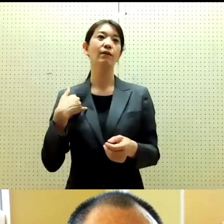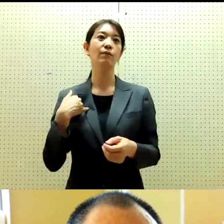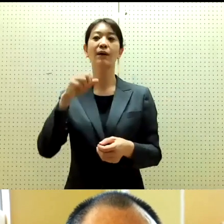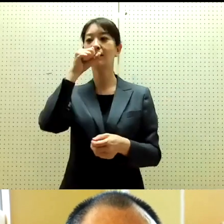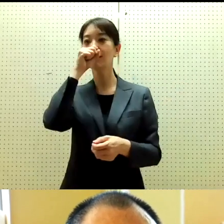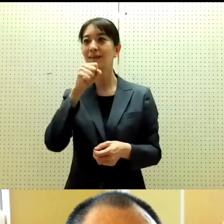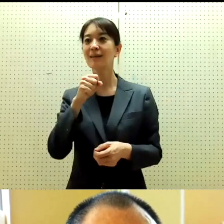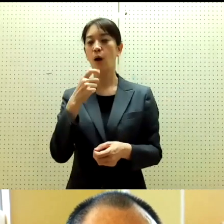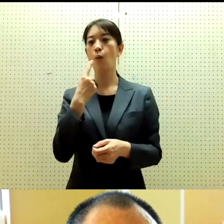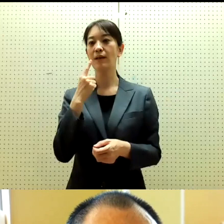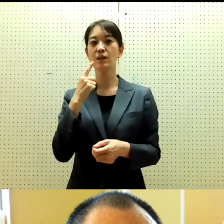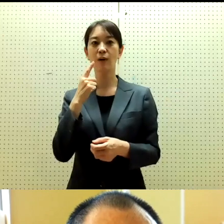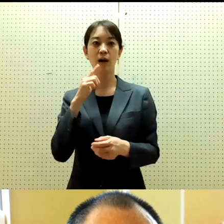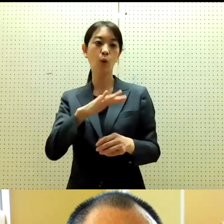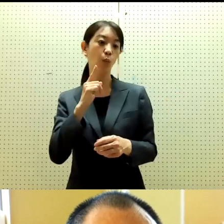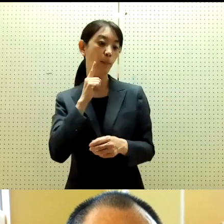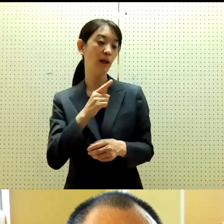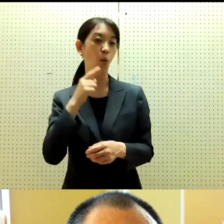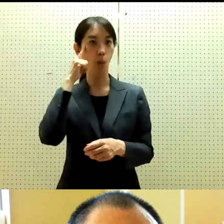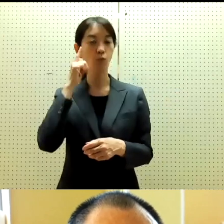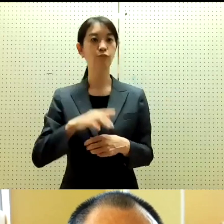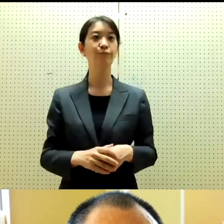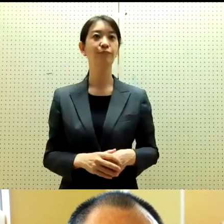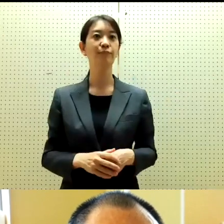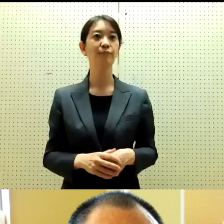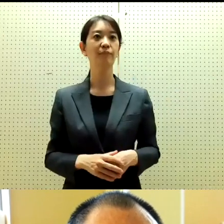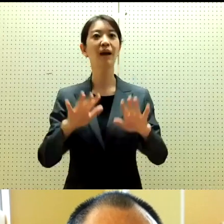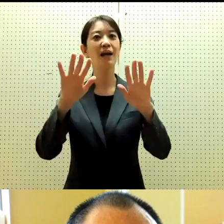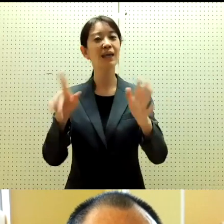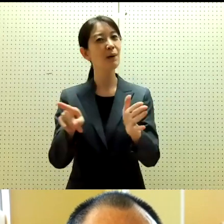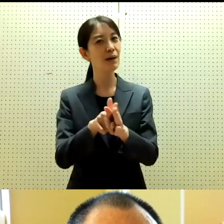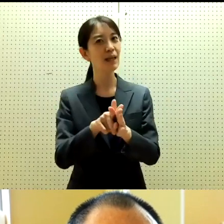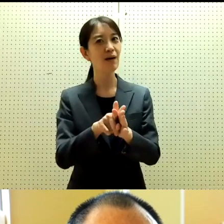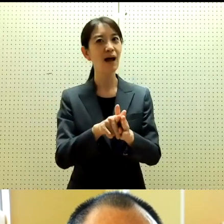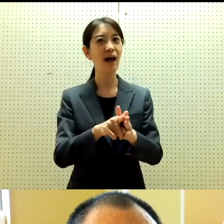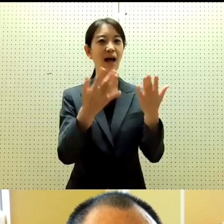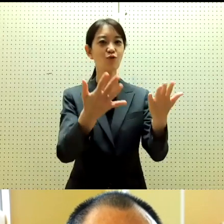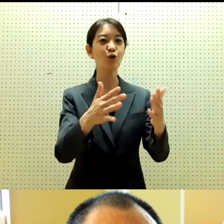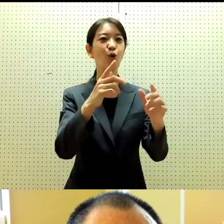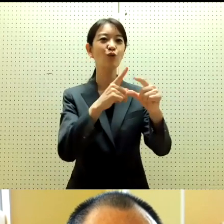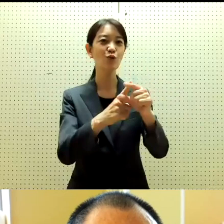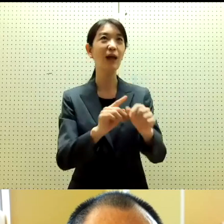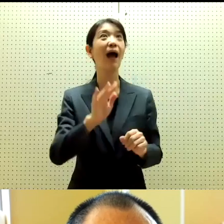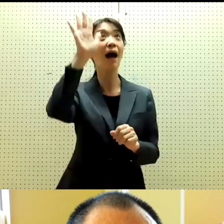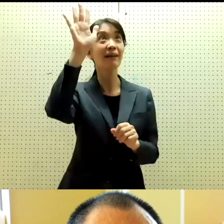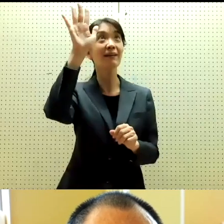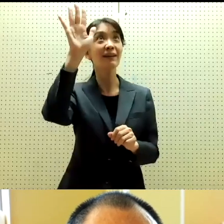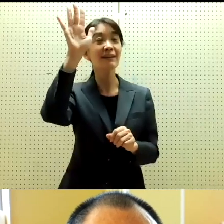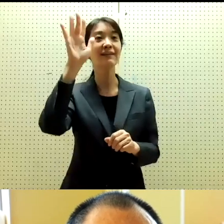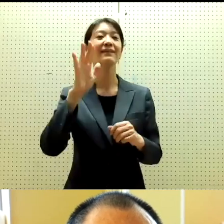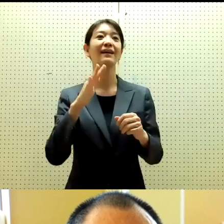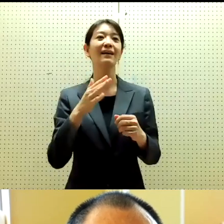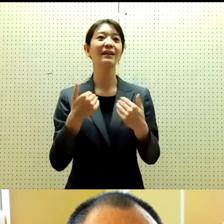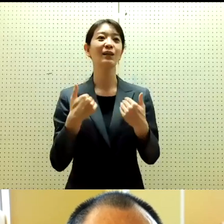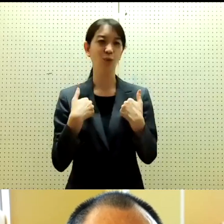ていうのもあの今まであの授業中にあの手を挙げて発言するですとか、まあ、自分が書いたノートを先生に提出